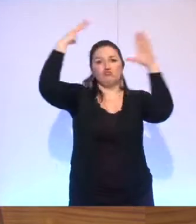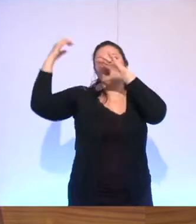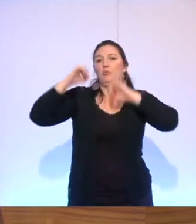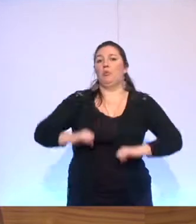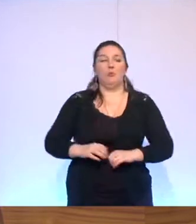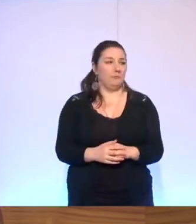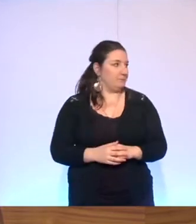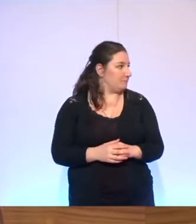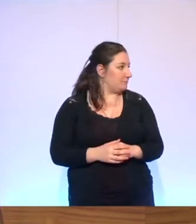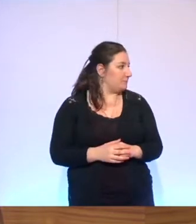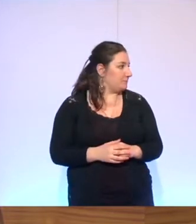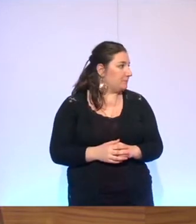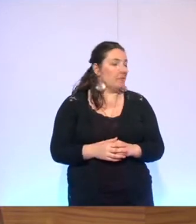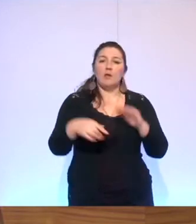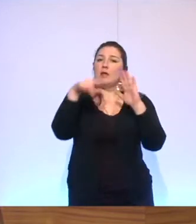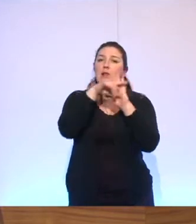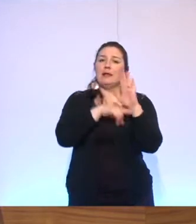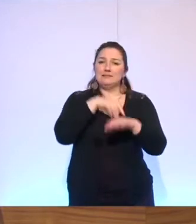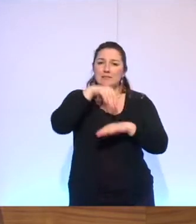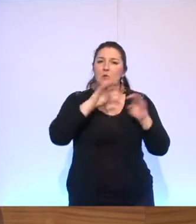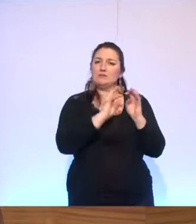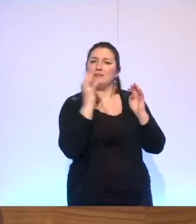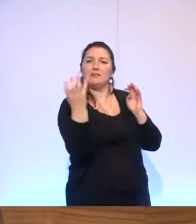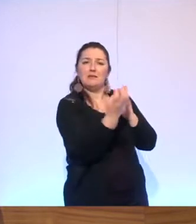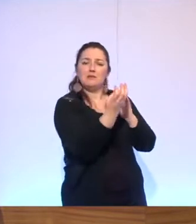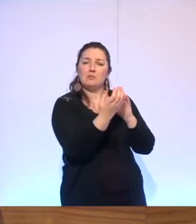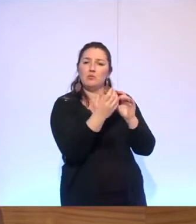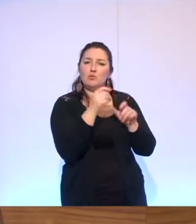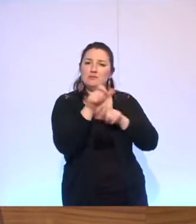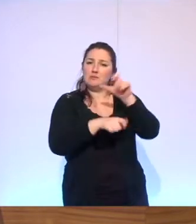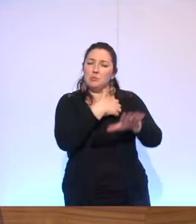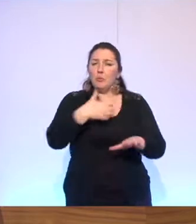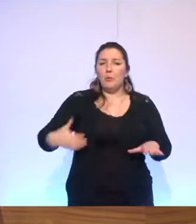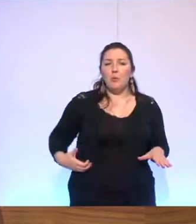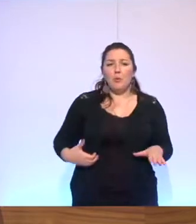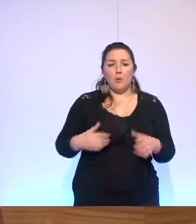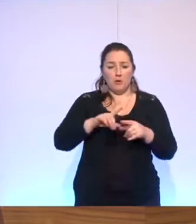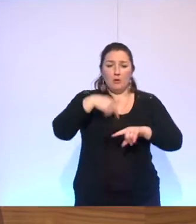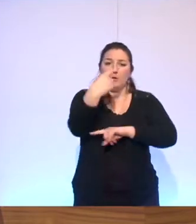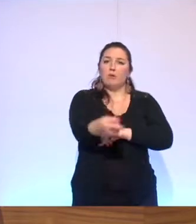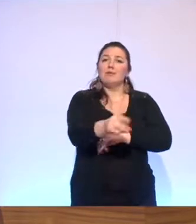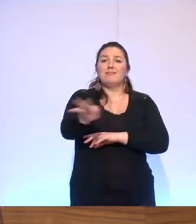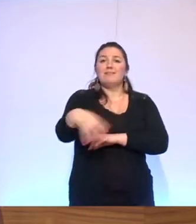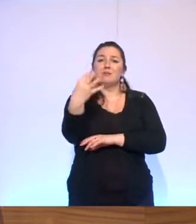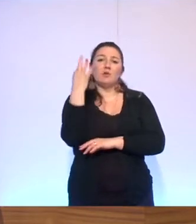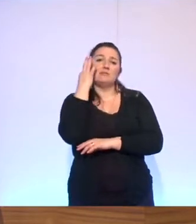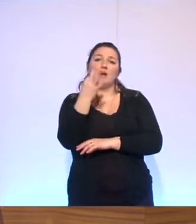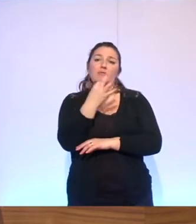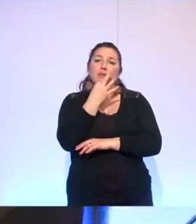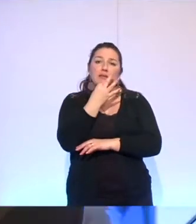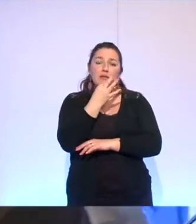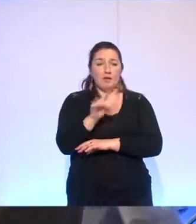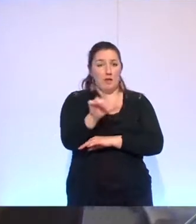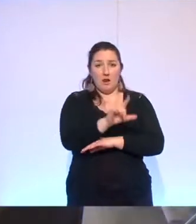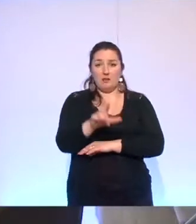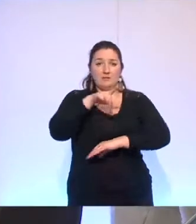Cette liste des conseillers municipaux délégués sera présentée lors du premier conseil municipal qui aura donc lieu le 14 avril, lundi 14 avril